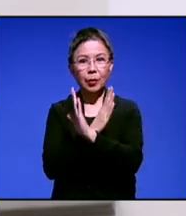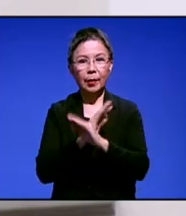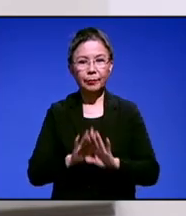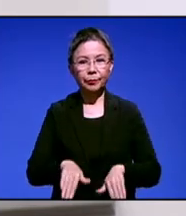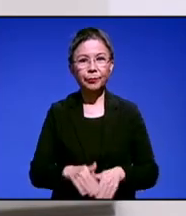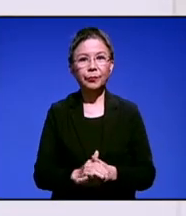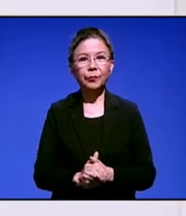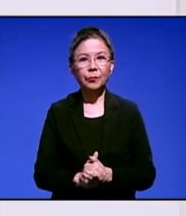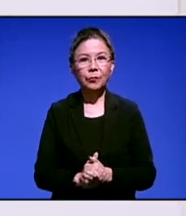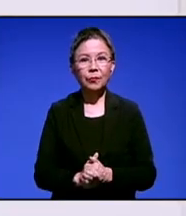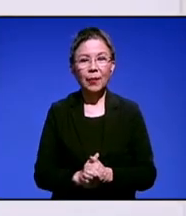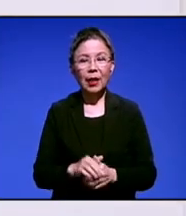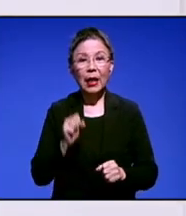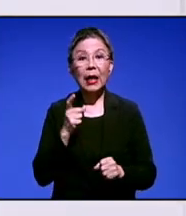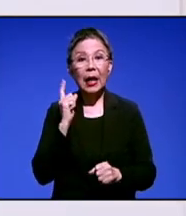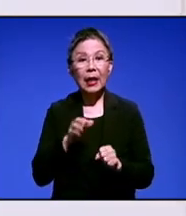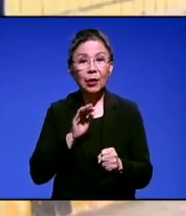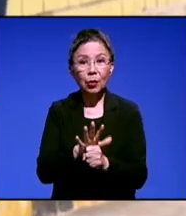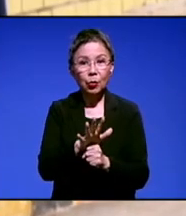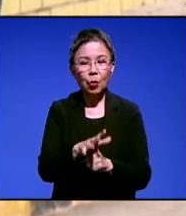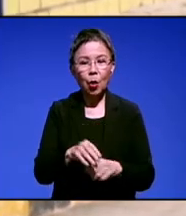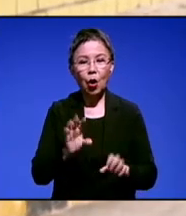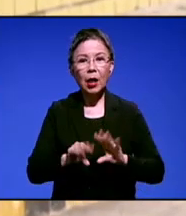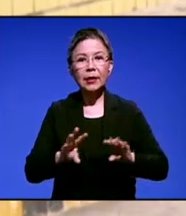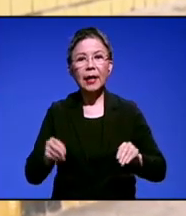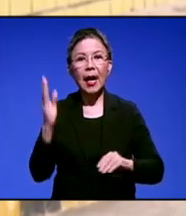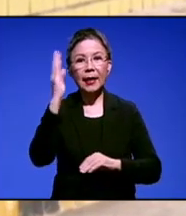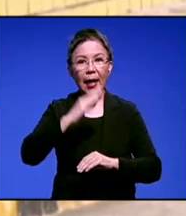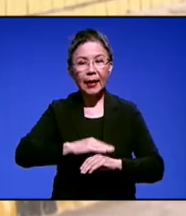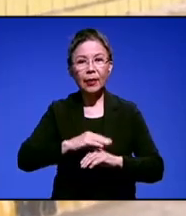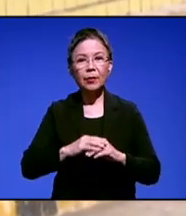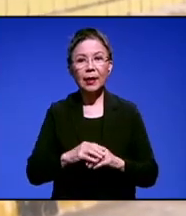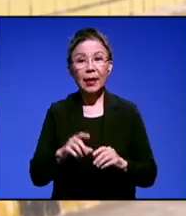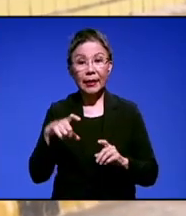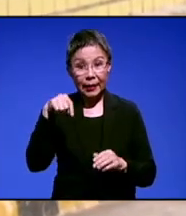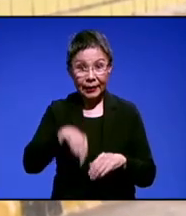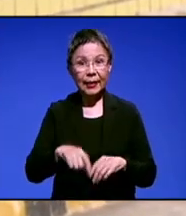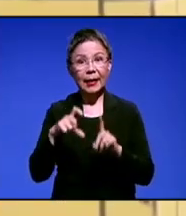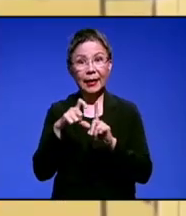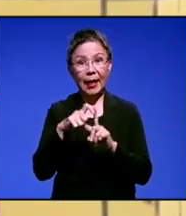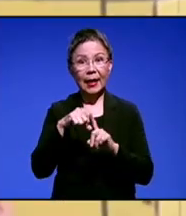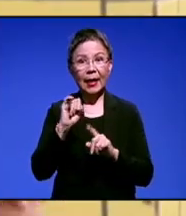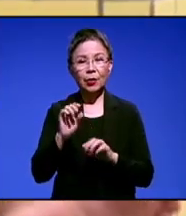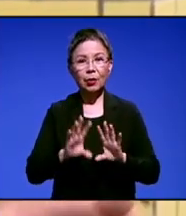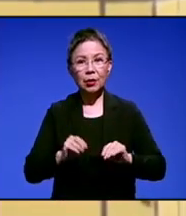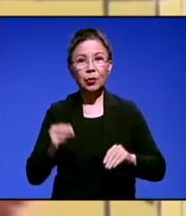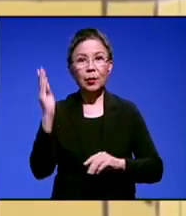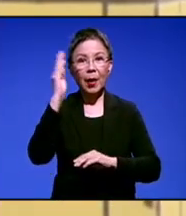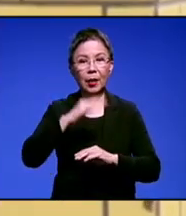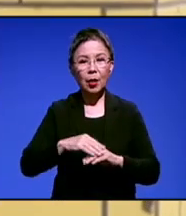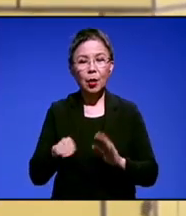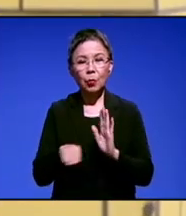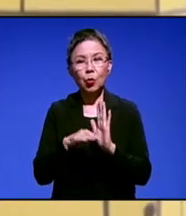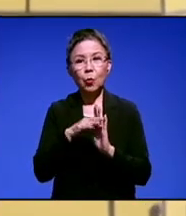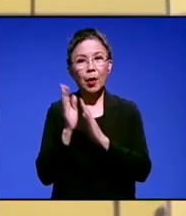Dampak hebat pandemi COVID-19 dirasakan betul oleh para pekerja harian. Di DKI Jakarta misalnya, sejumlah pekerja harian penghuni